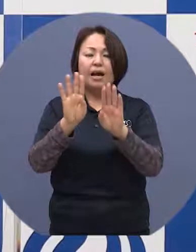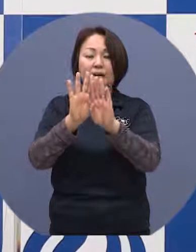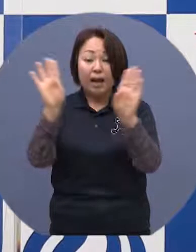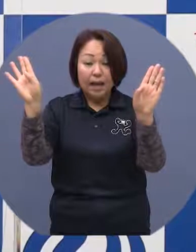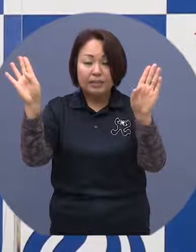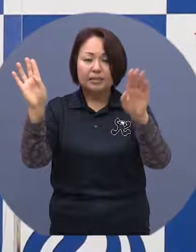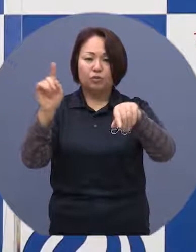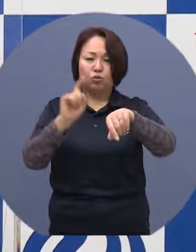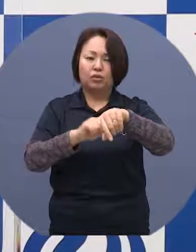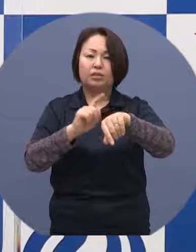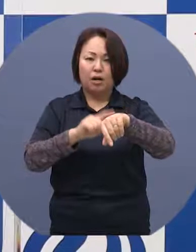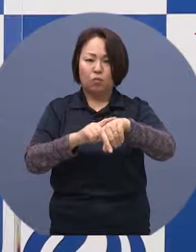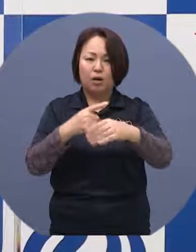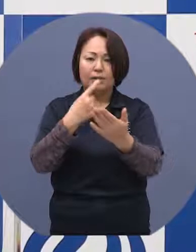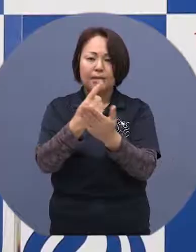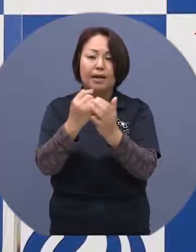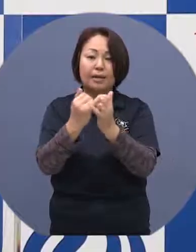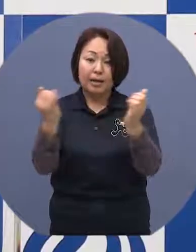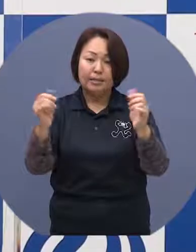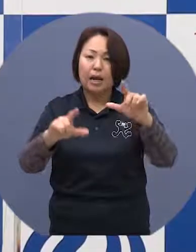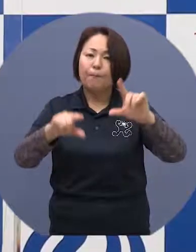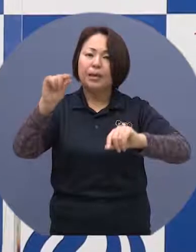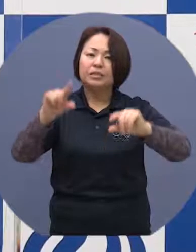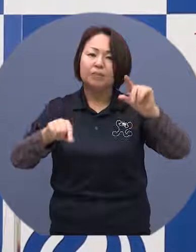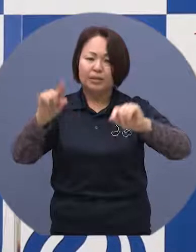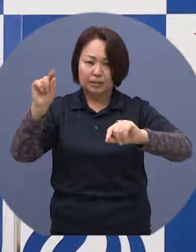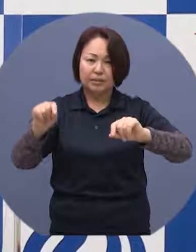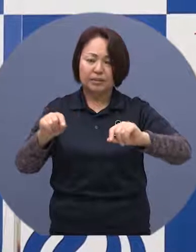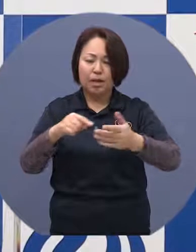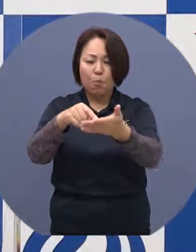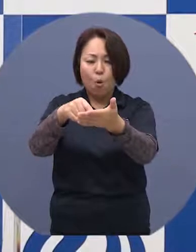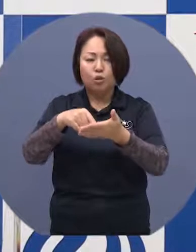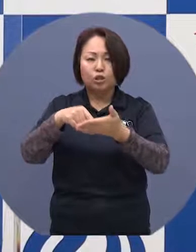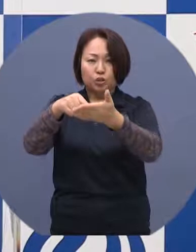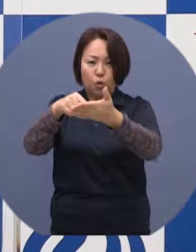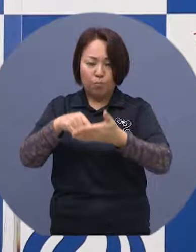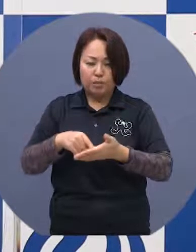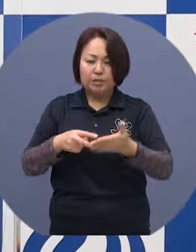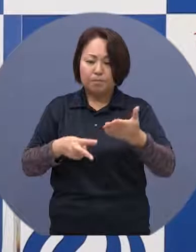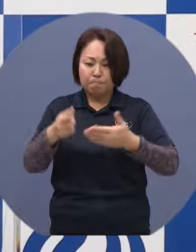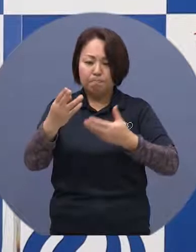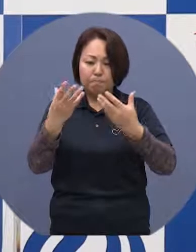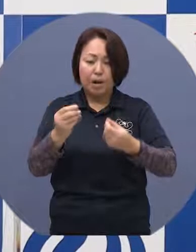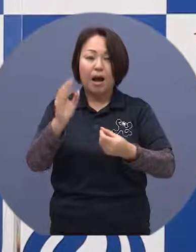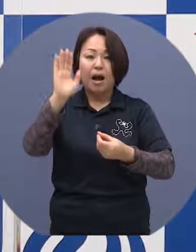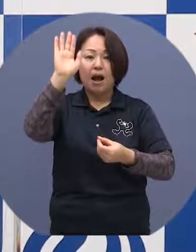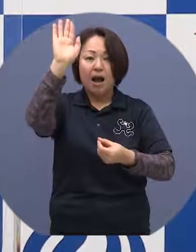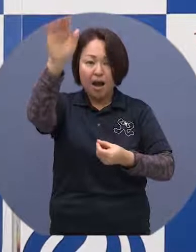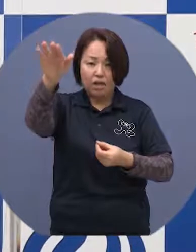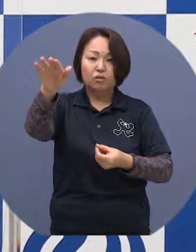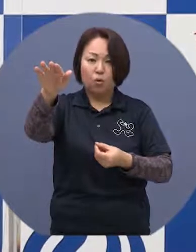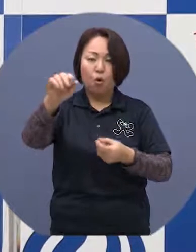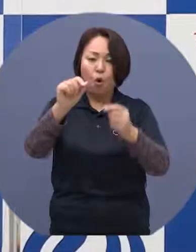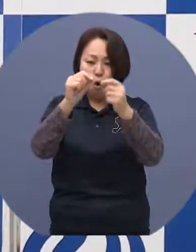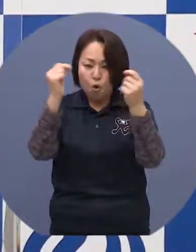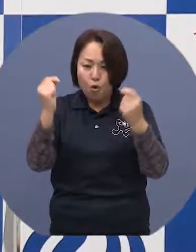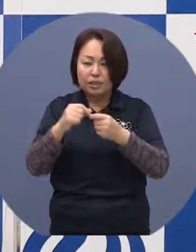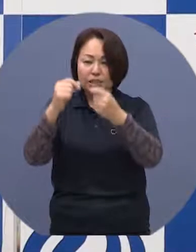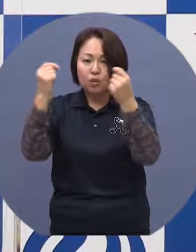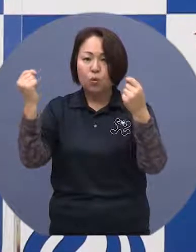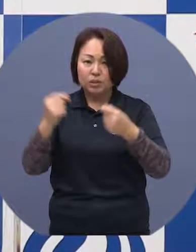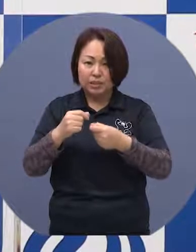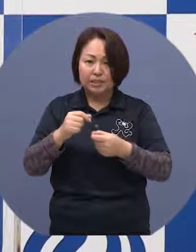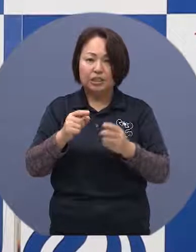異なることになりますのでもう申し込み締切後に個別にですね詳細メールの中でご案内をさせて頂く